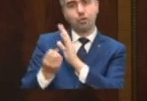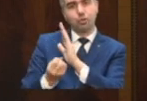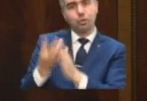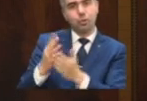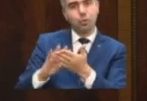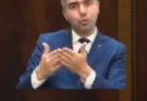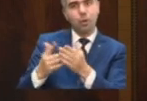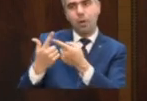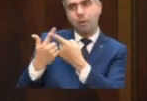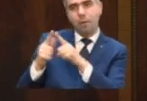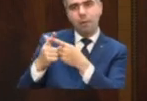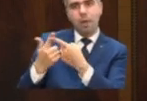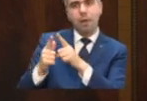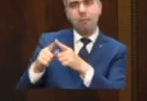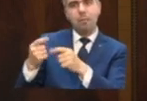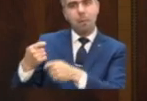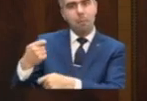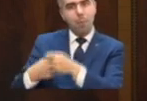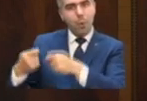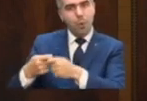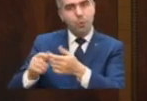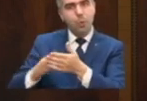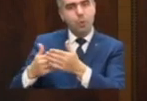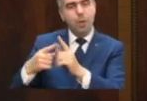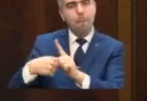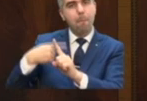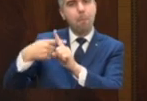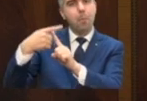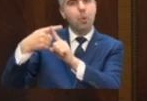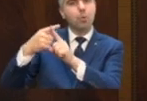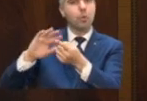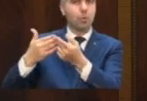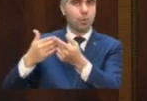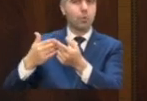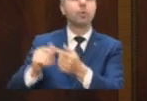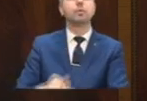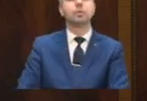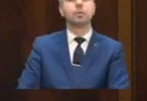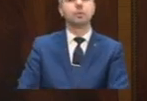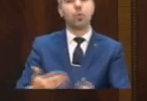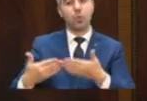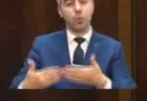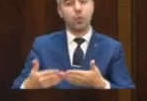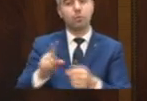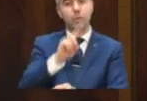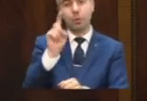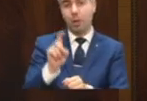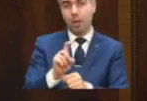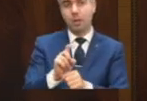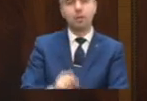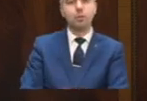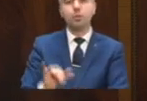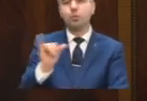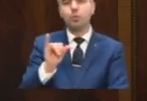إنتاجية وتنافسية القطاعات الاقتصادية ذات القيمة المضافة العالية. لنسائلكم عن حجم